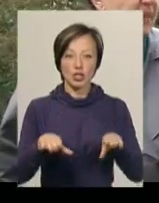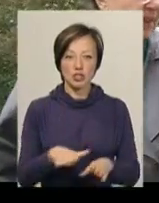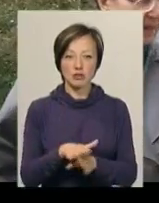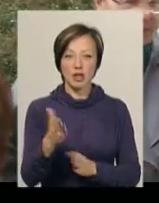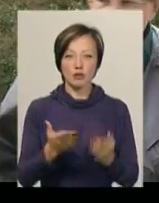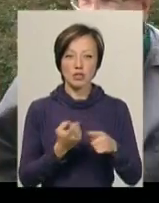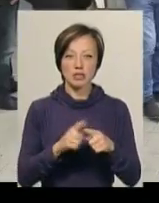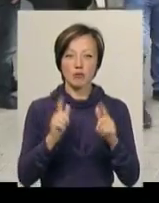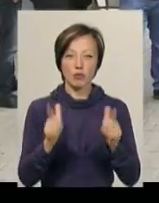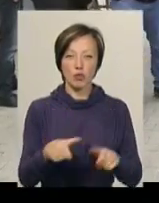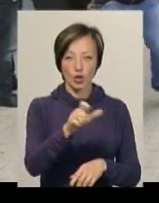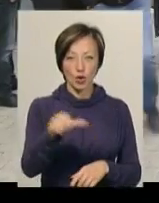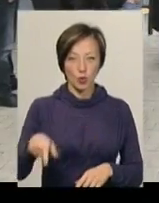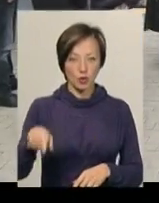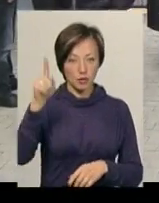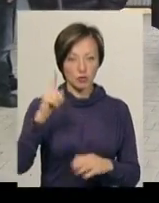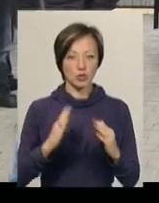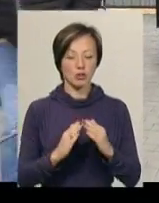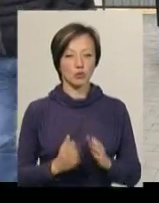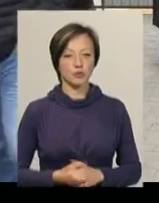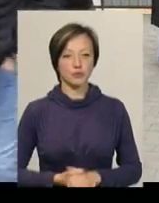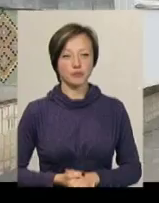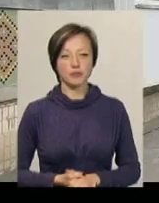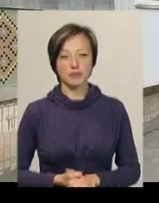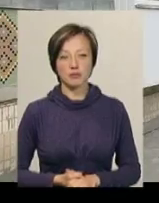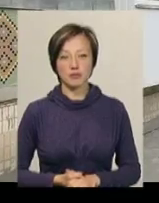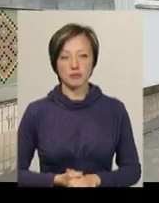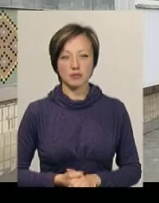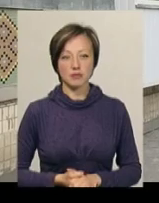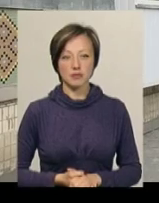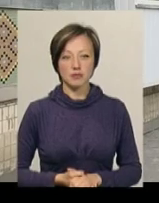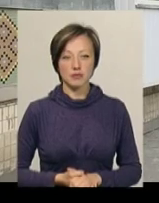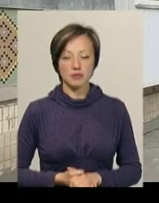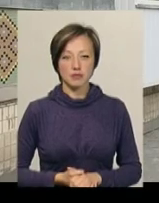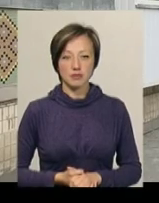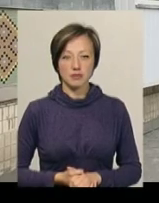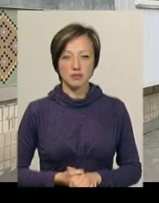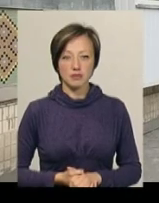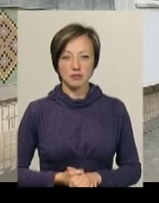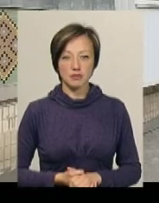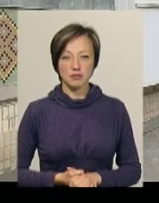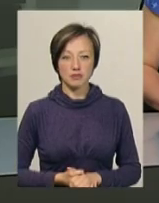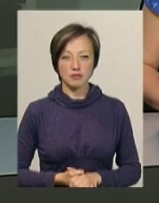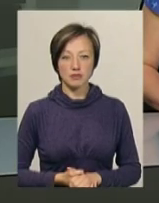якщо на це погодяться мешканці будинку. Ірина Хижа, Олександр Горішевський, Дем'ян Цегольник. Новини Поділля Центр.